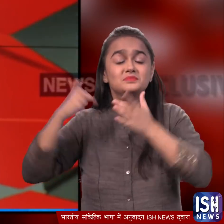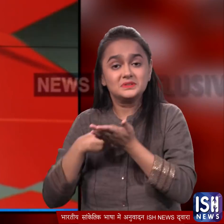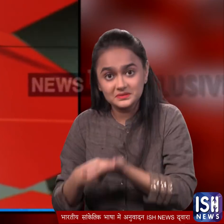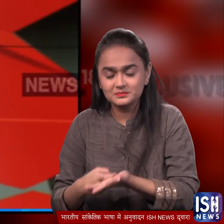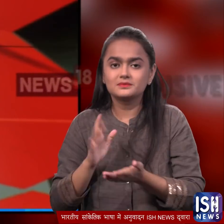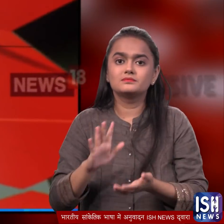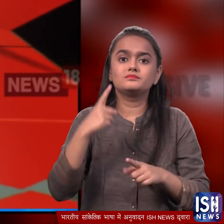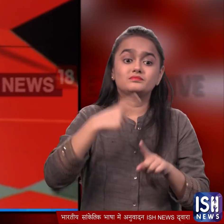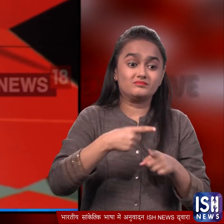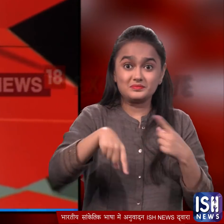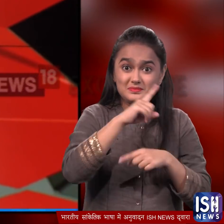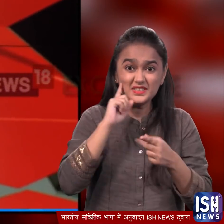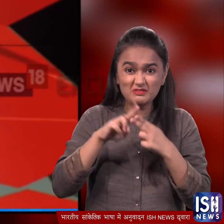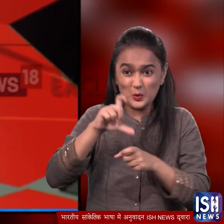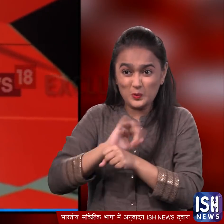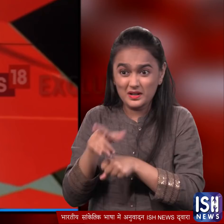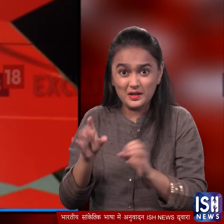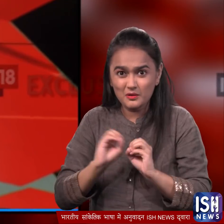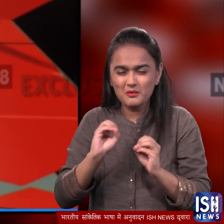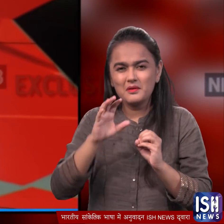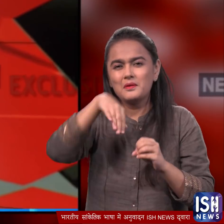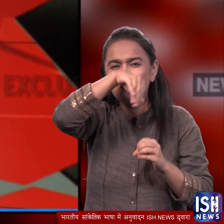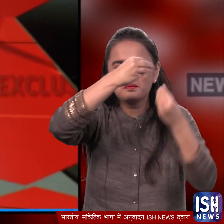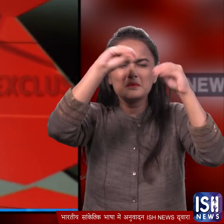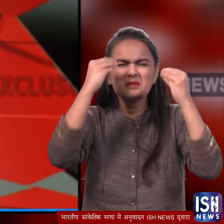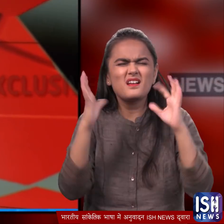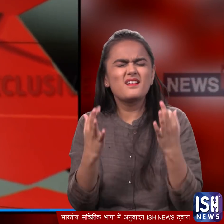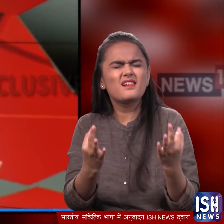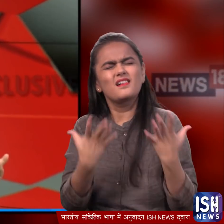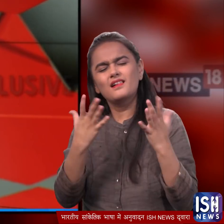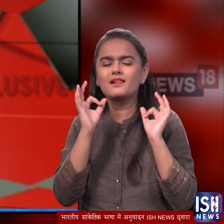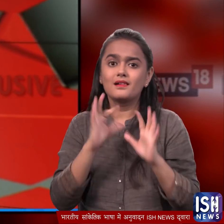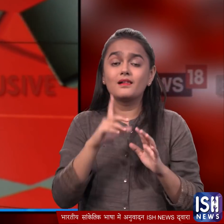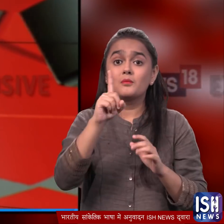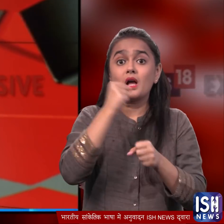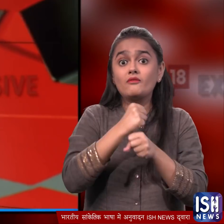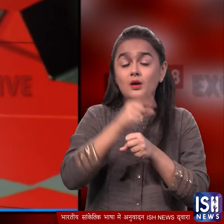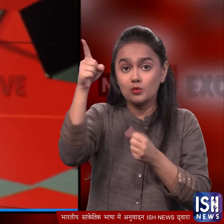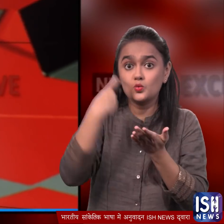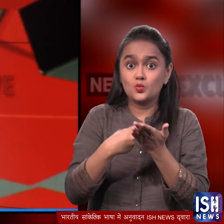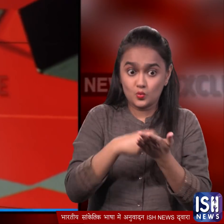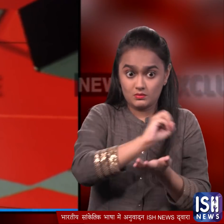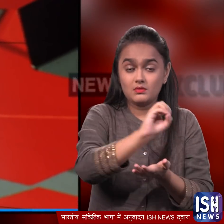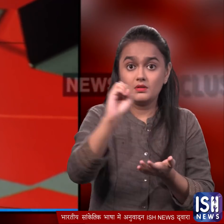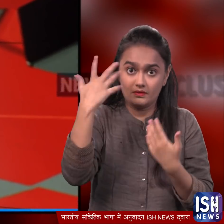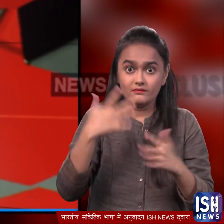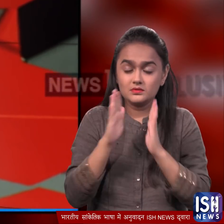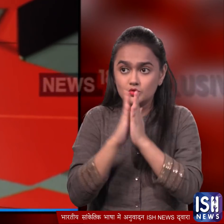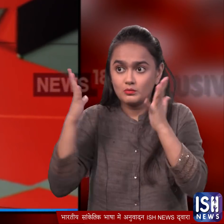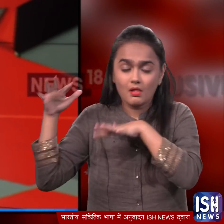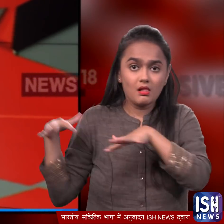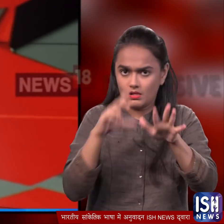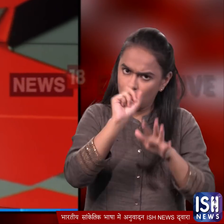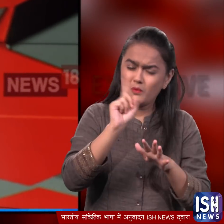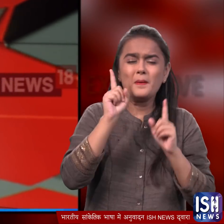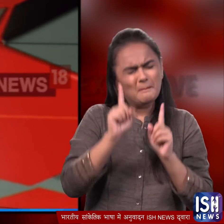की एक बात यह कि महामारी ना होती तो मुंबई में इन दिनों गणपति पंडालों में श्रद्धालुओं का रेला उमड़ पड़ता, लेकिन सरकार ने गणेशोत्सव पंडाल में